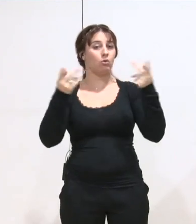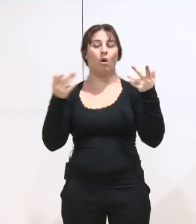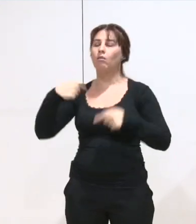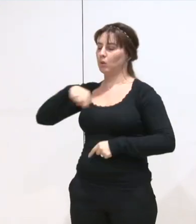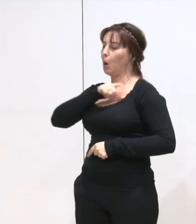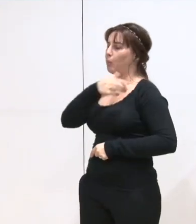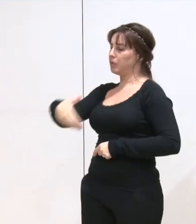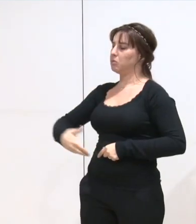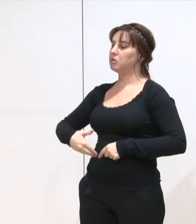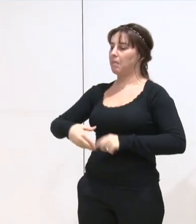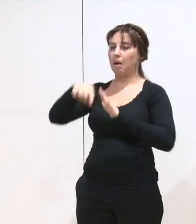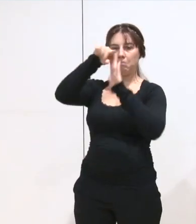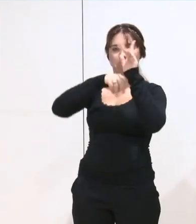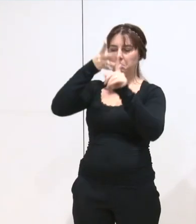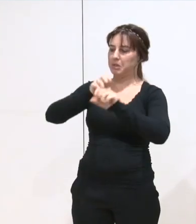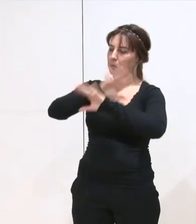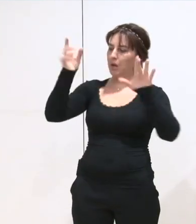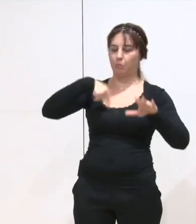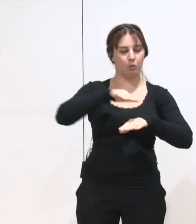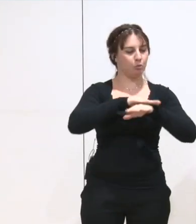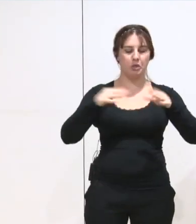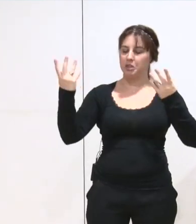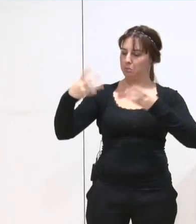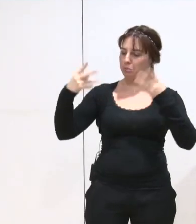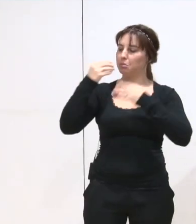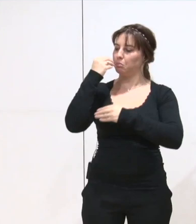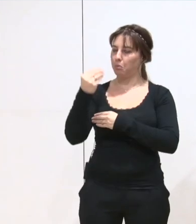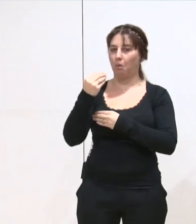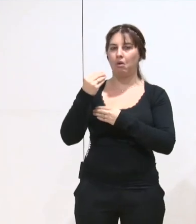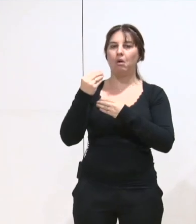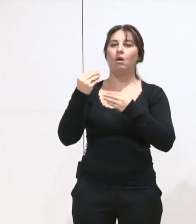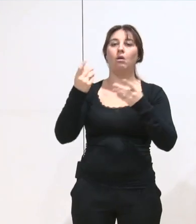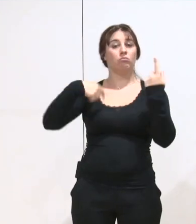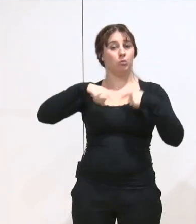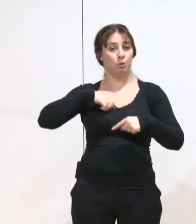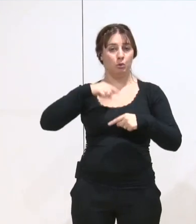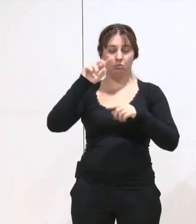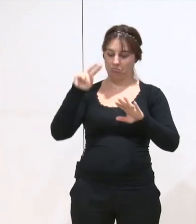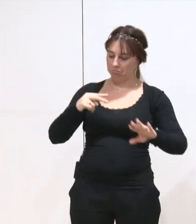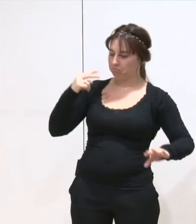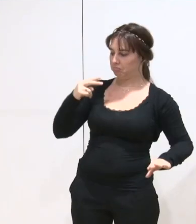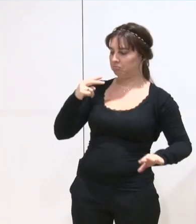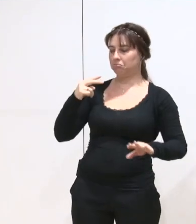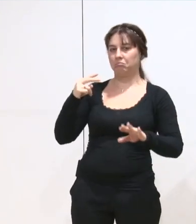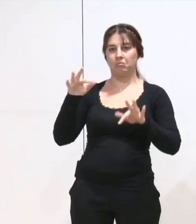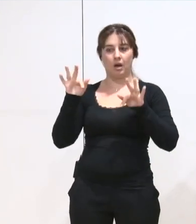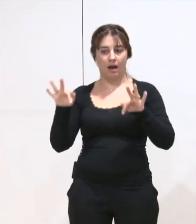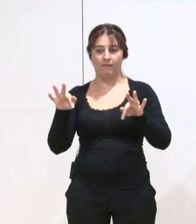municipale pour les mettre en cohérence avec notre projet politique, notre vision qui dit que la compétence municipale, la compétence